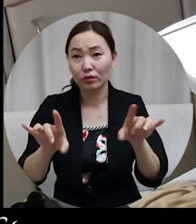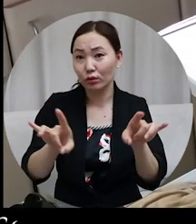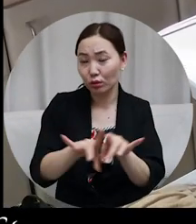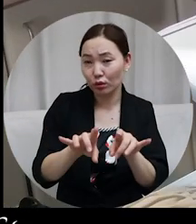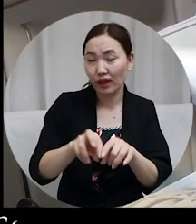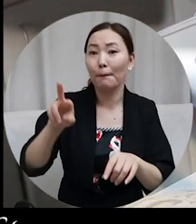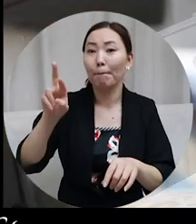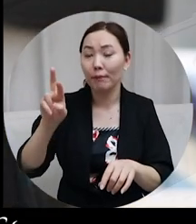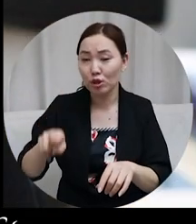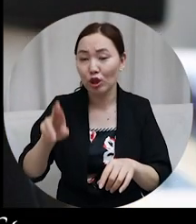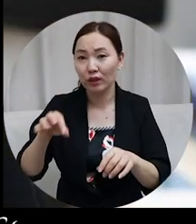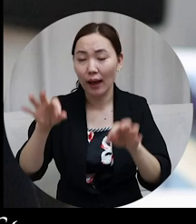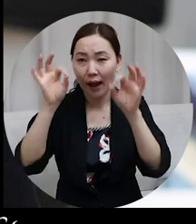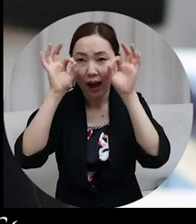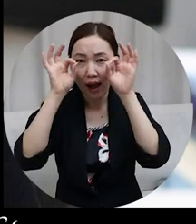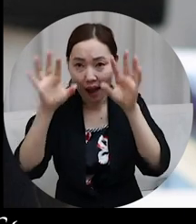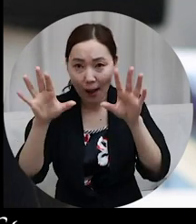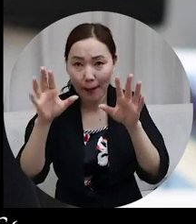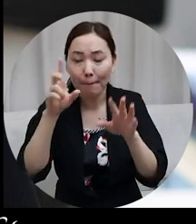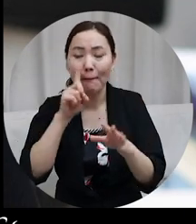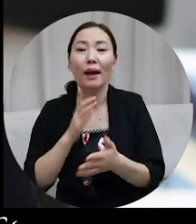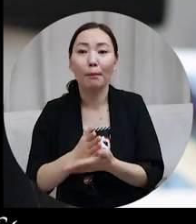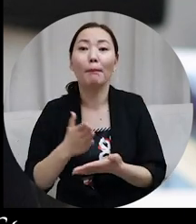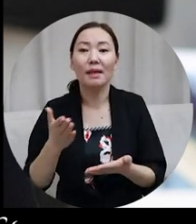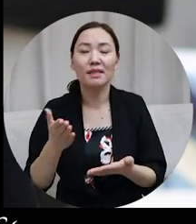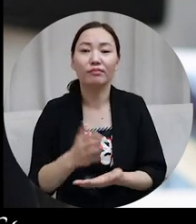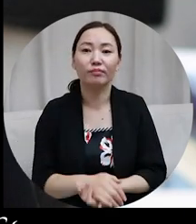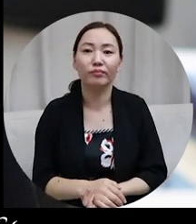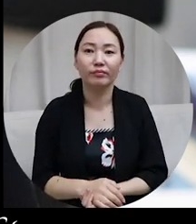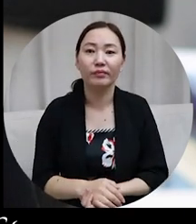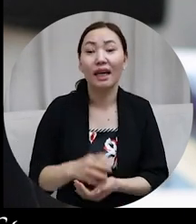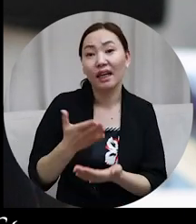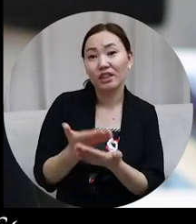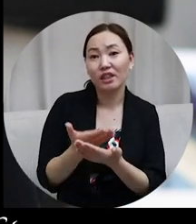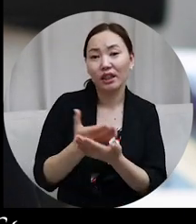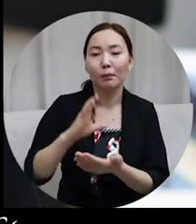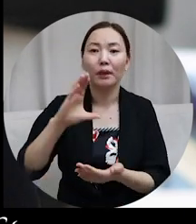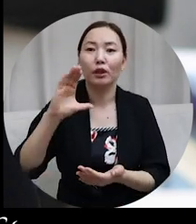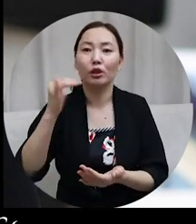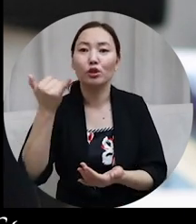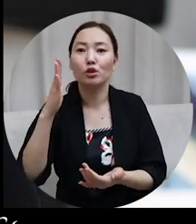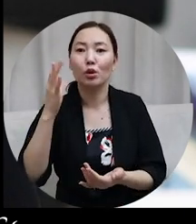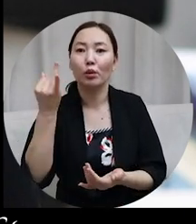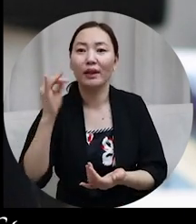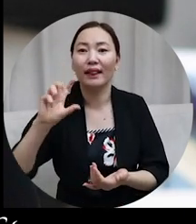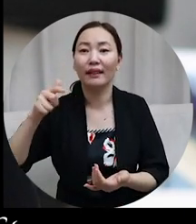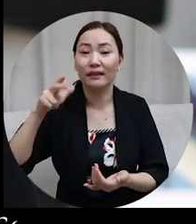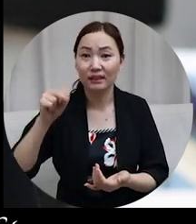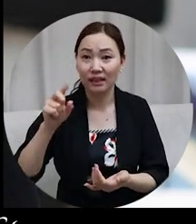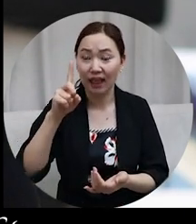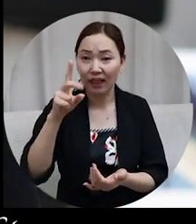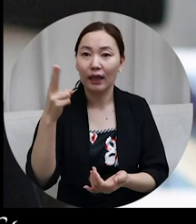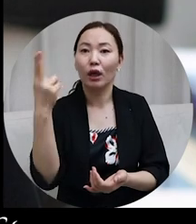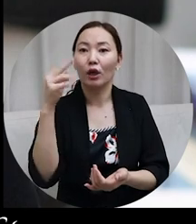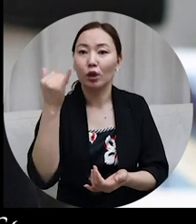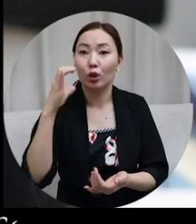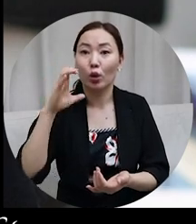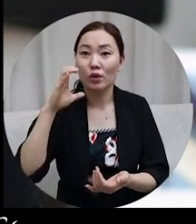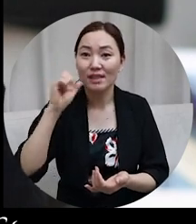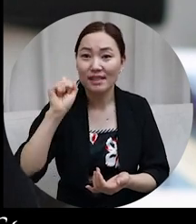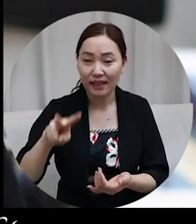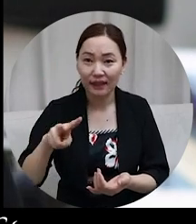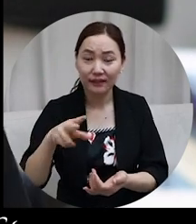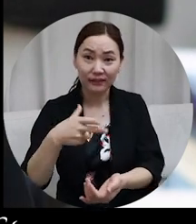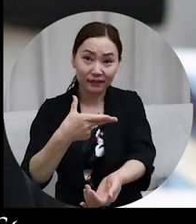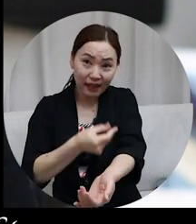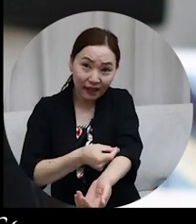тий. Одоо жишээ нь сүлжэлтрэл ихэд чи нэг дусал залгачаал яаж дуудна гэж хэл дуусгүй дэн л ороод ирдэг ч юм